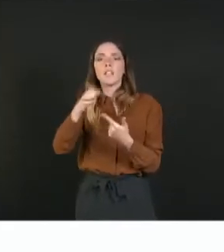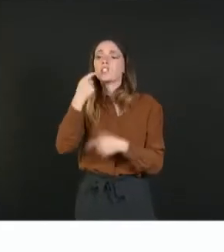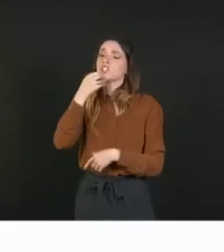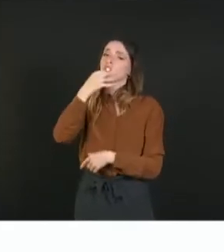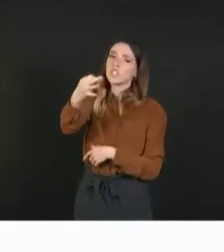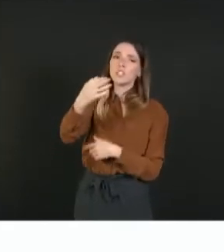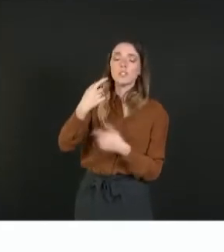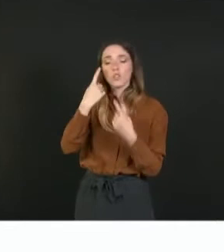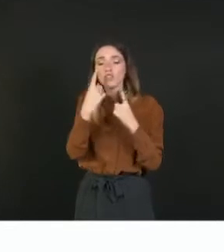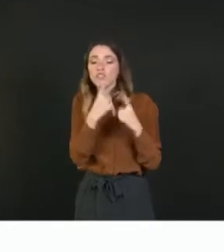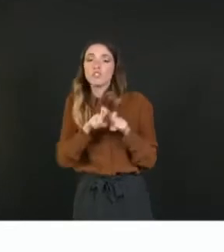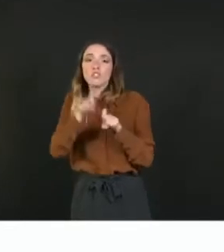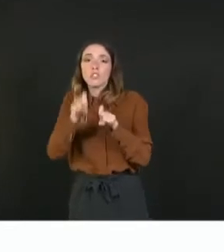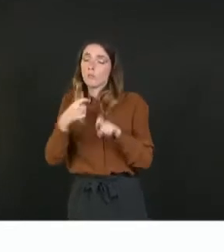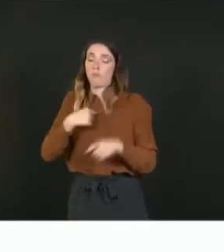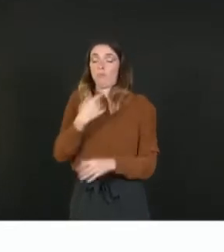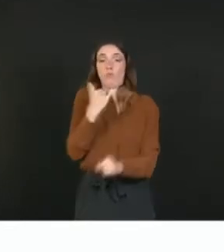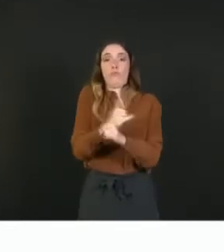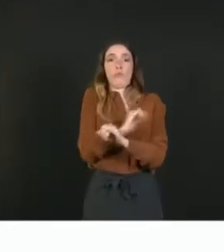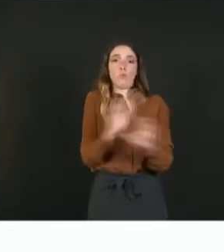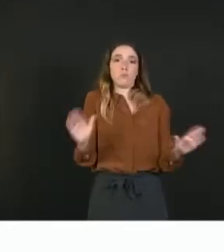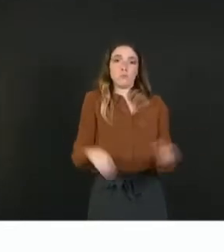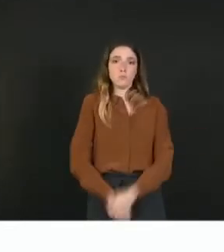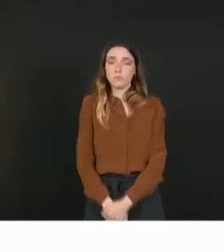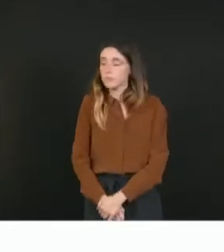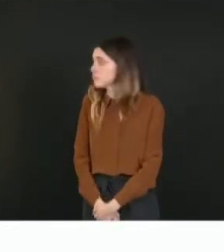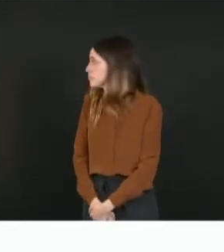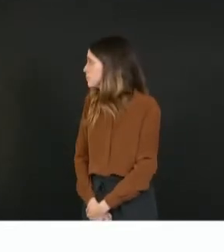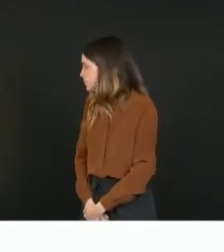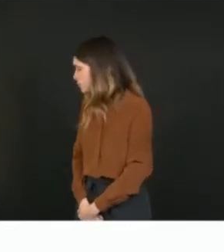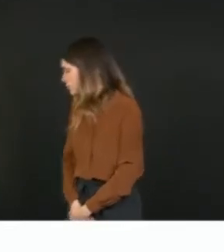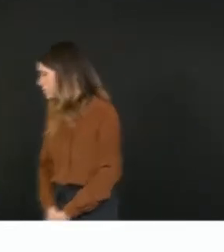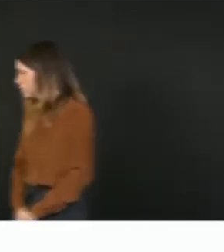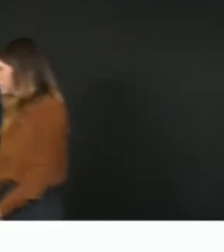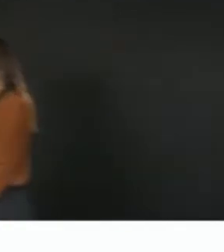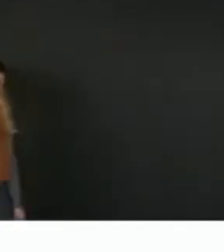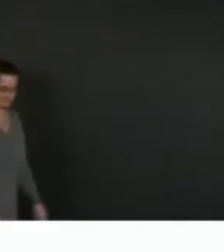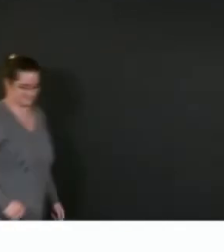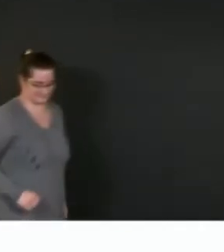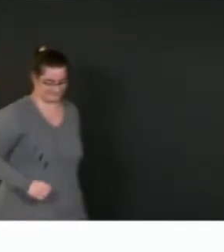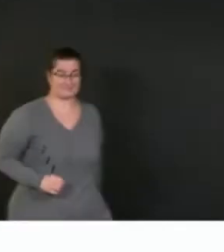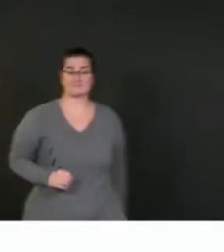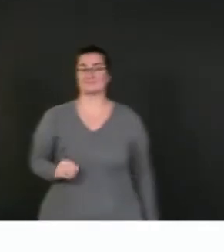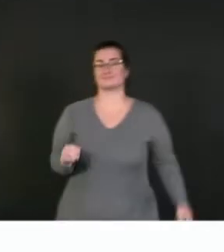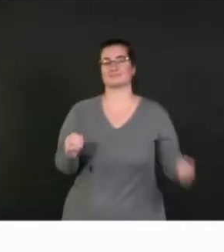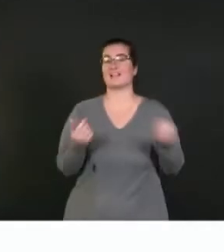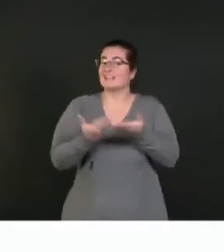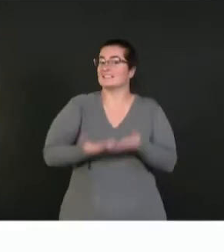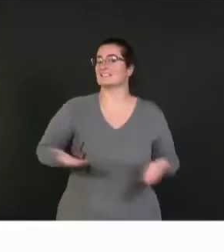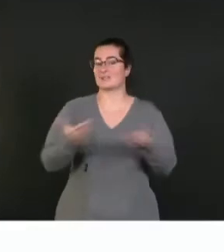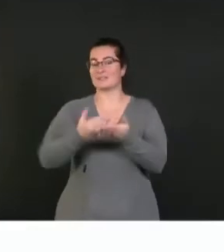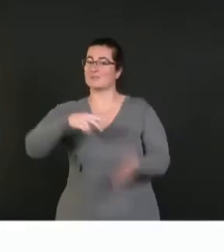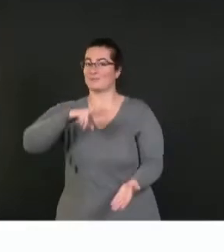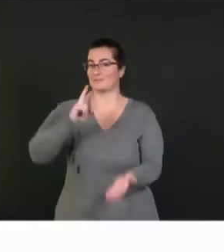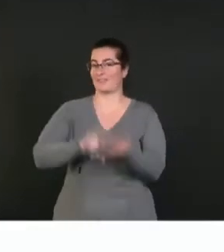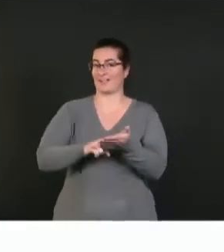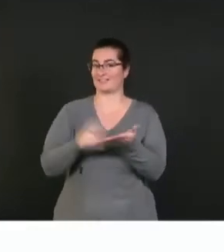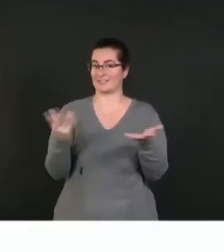enfin, tout ça est faux. La réalité est que le territoire est